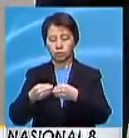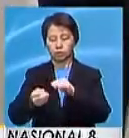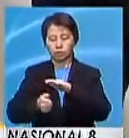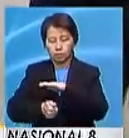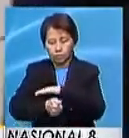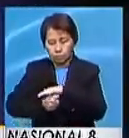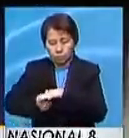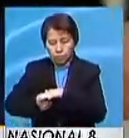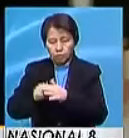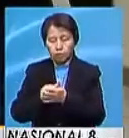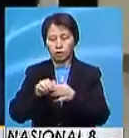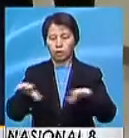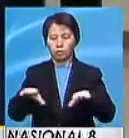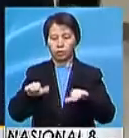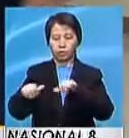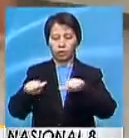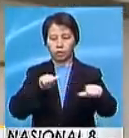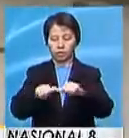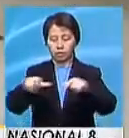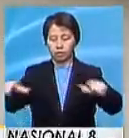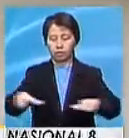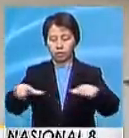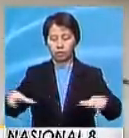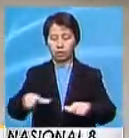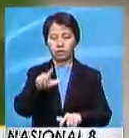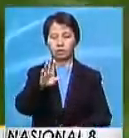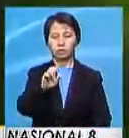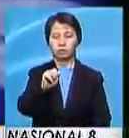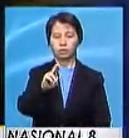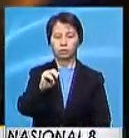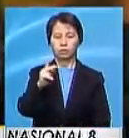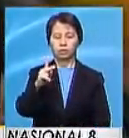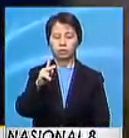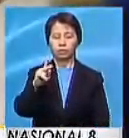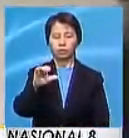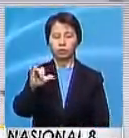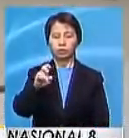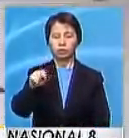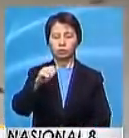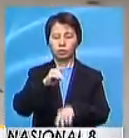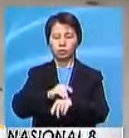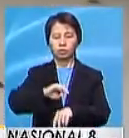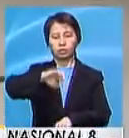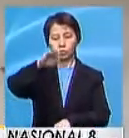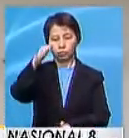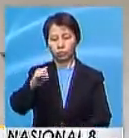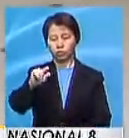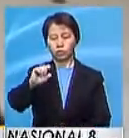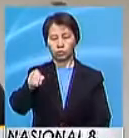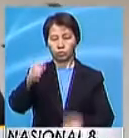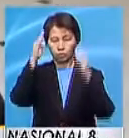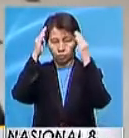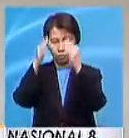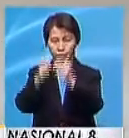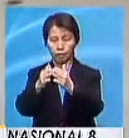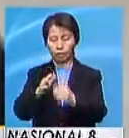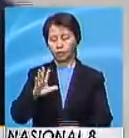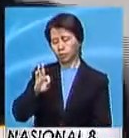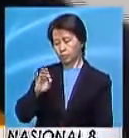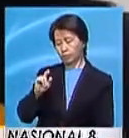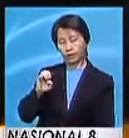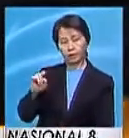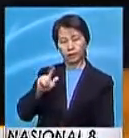kepadanya yang menjalankan aktiviti pelombongan bauksit secara haram di Bukit Goh, Kuantan, Pahang. Fadli yang juga penolong